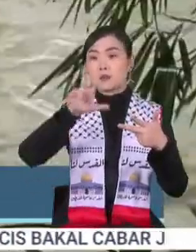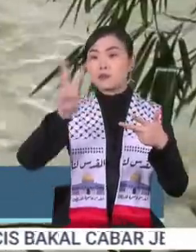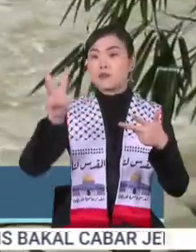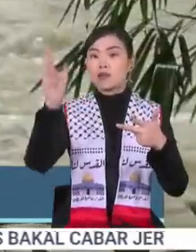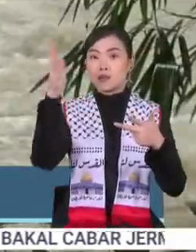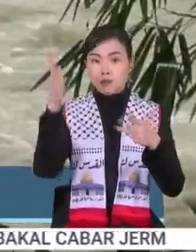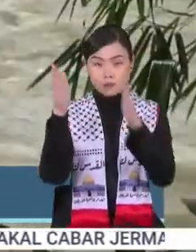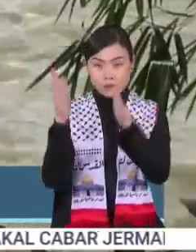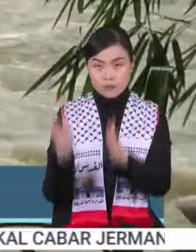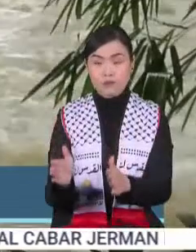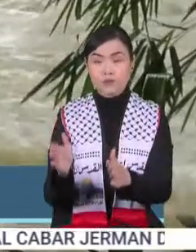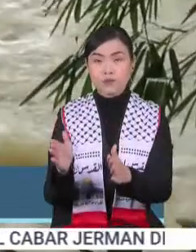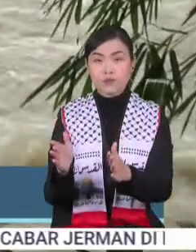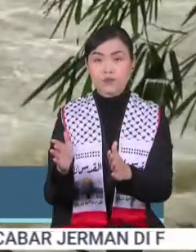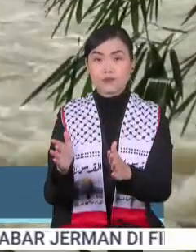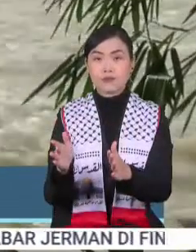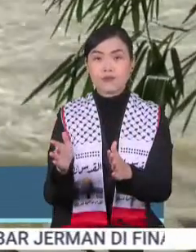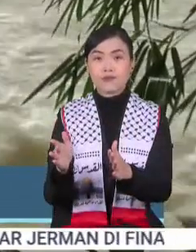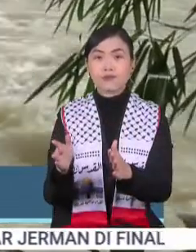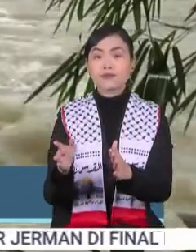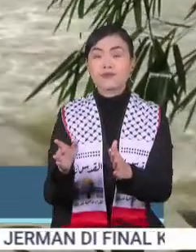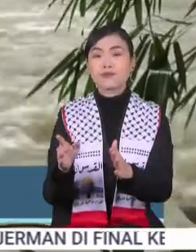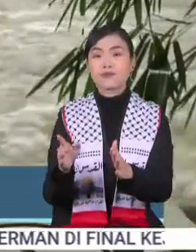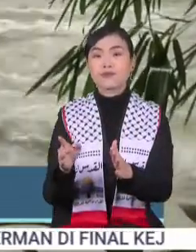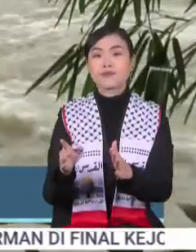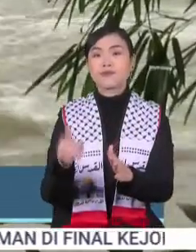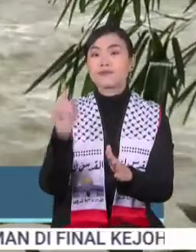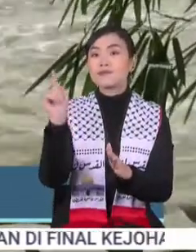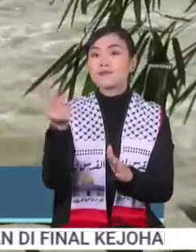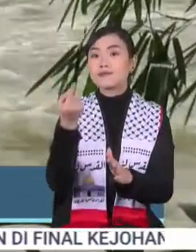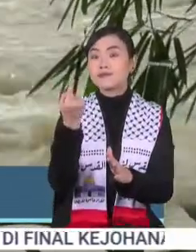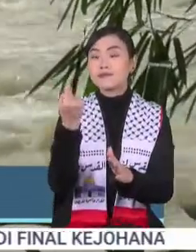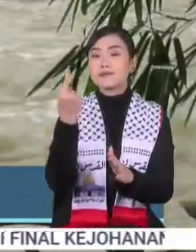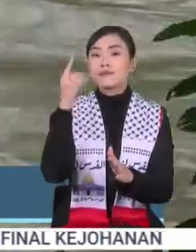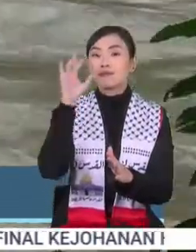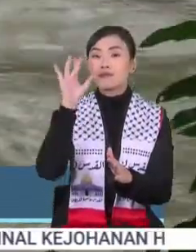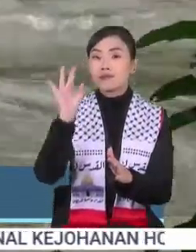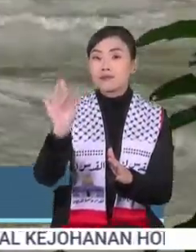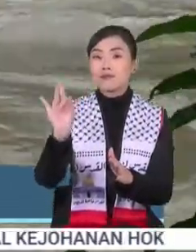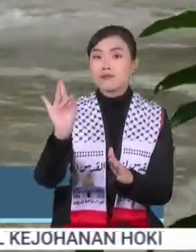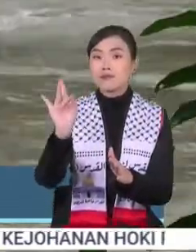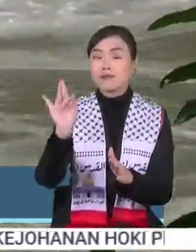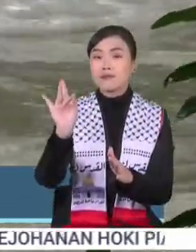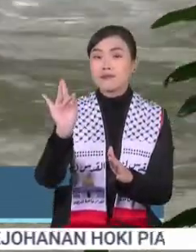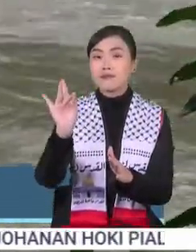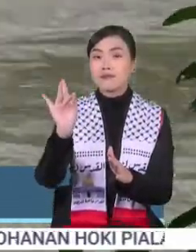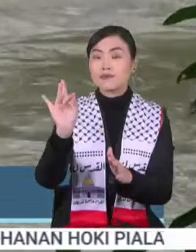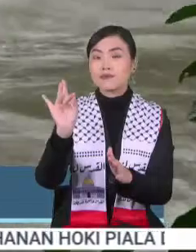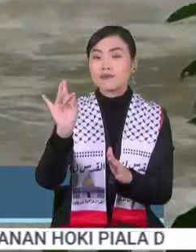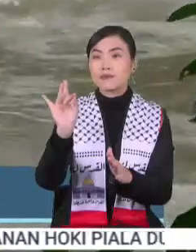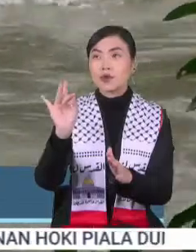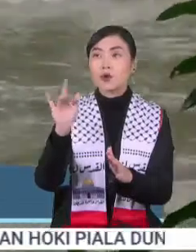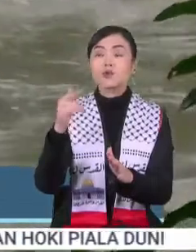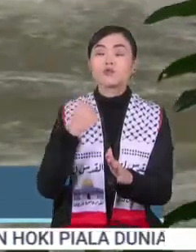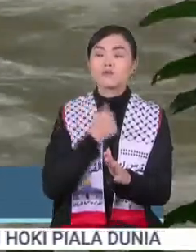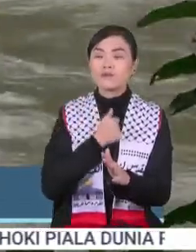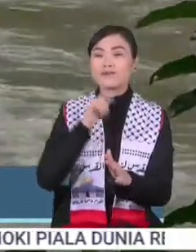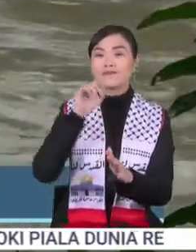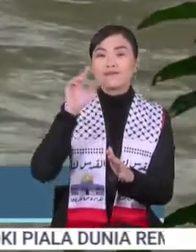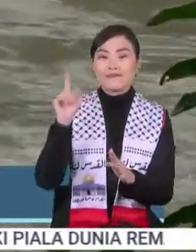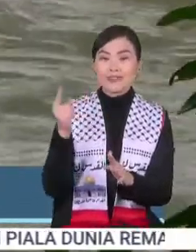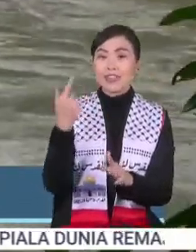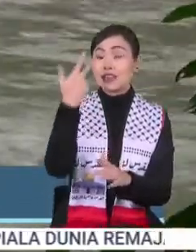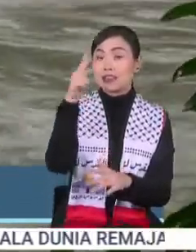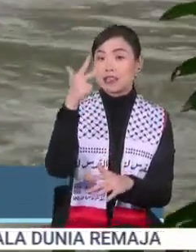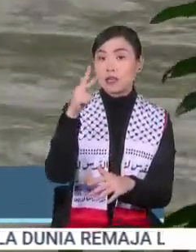di ini hanya la di ini hanya 13 penutjas